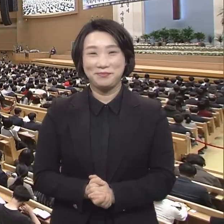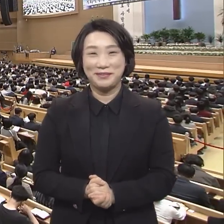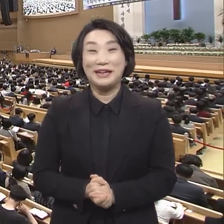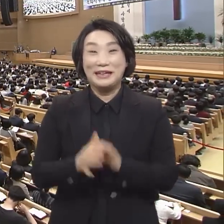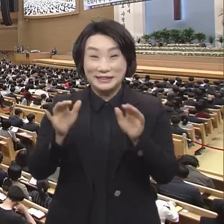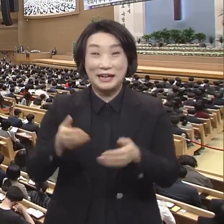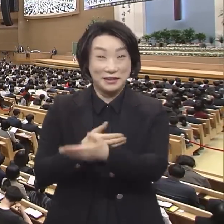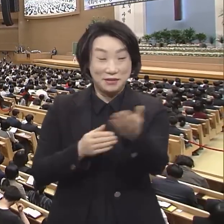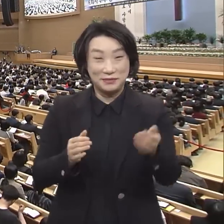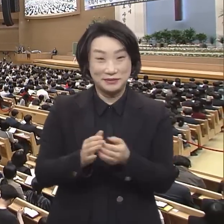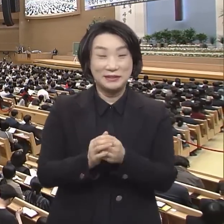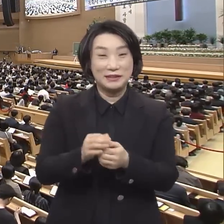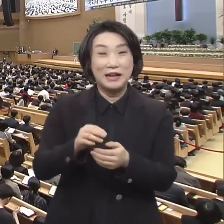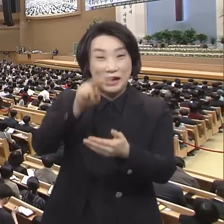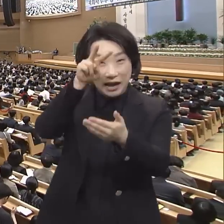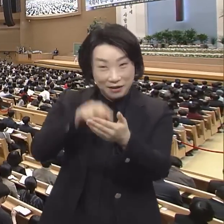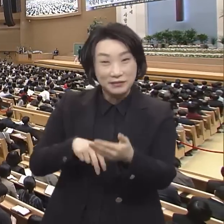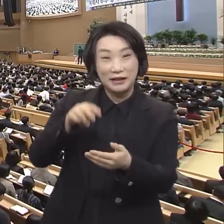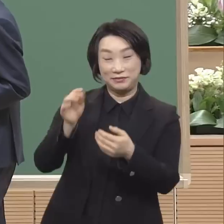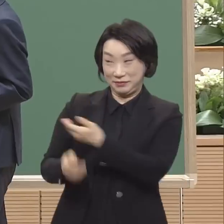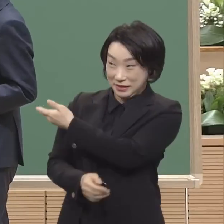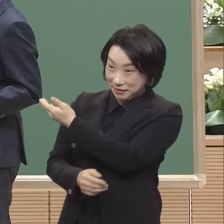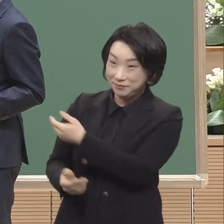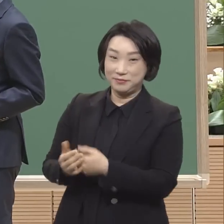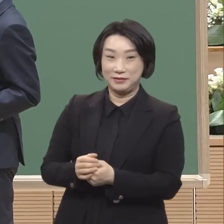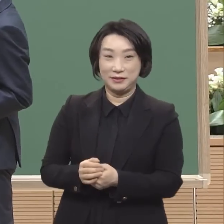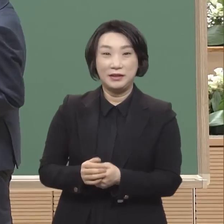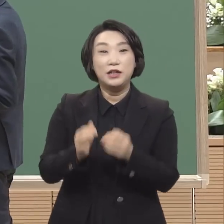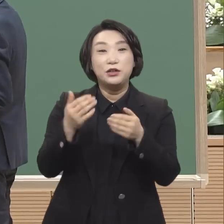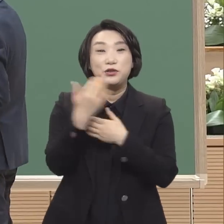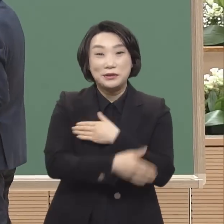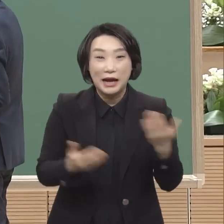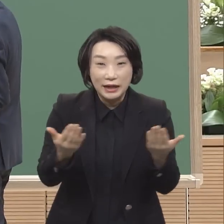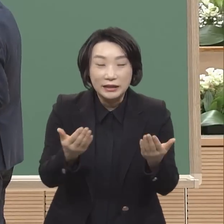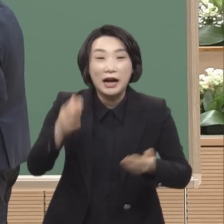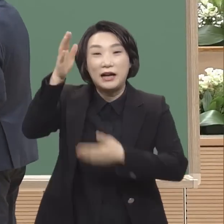큰 소리로 한번 따라서 읽습니다. 시작.